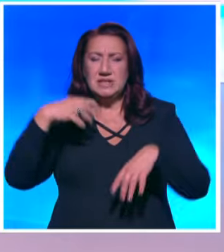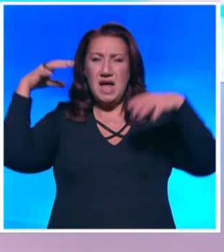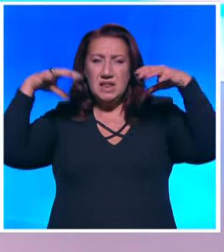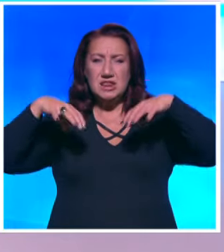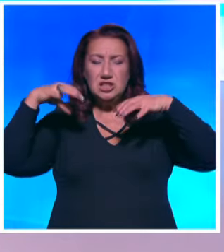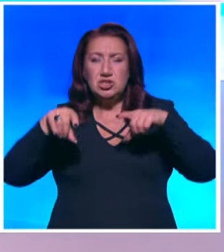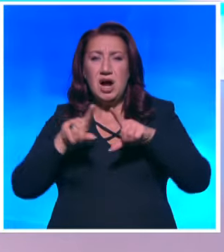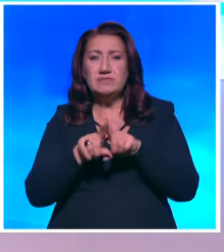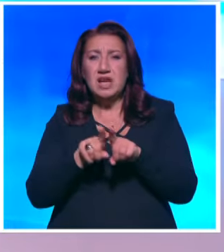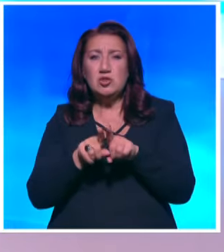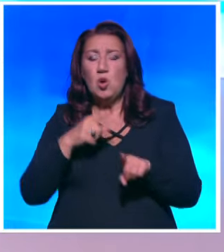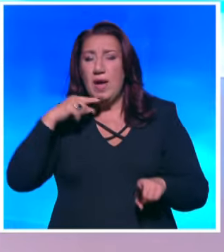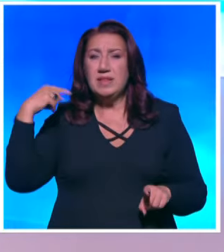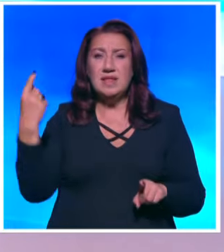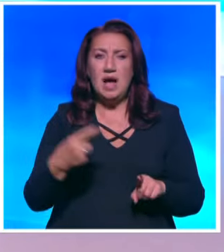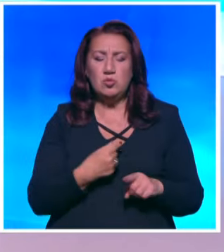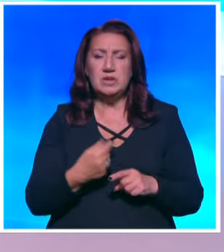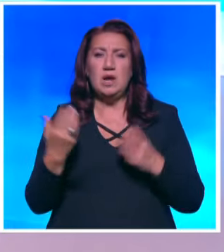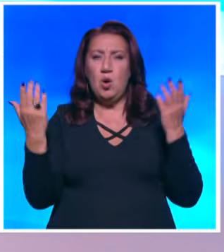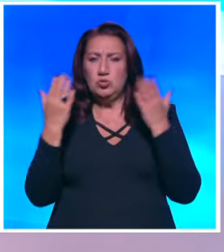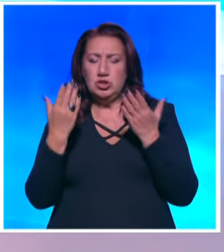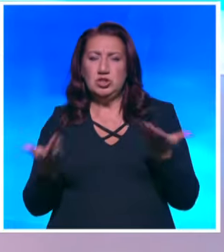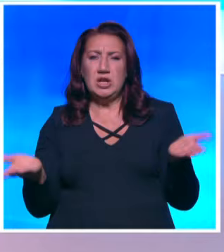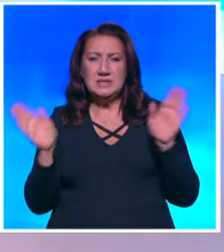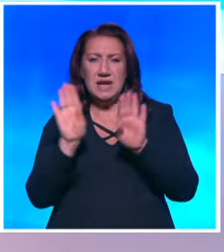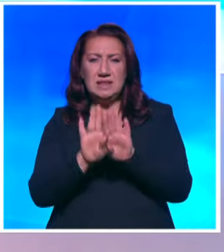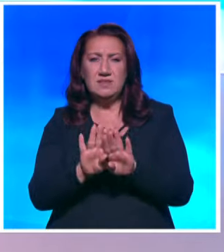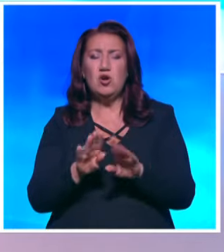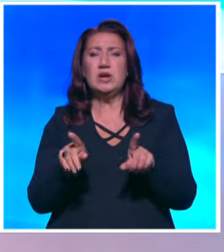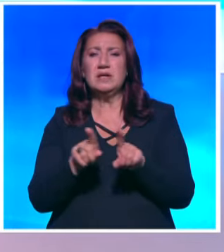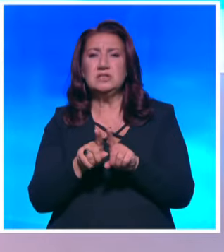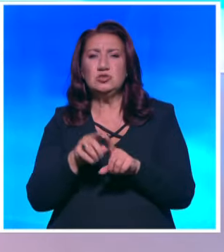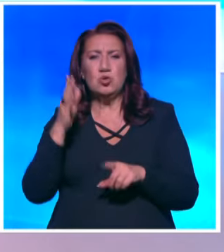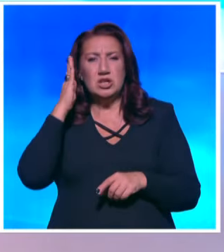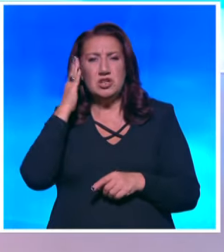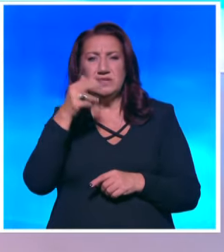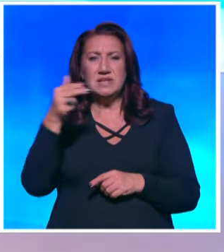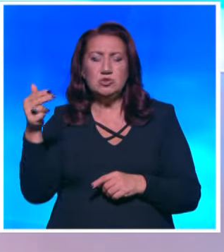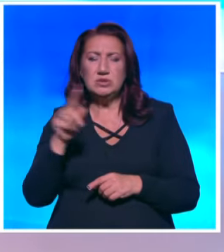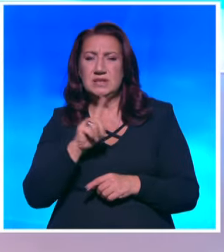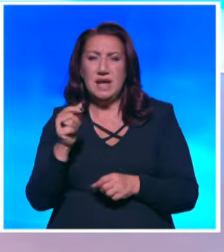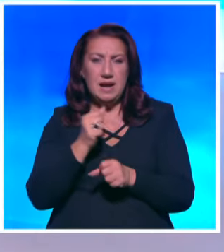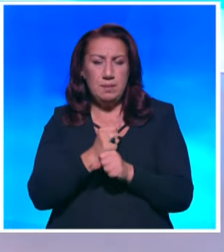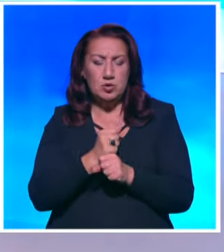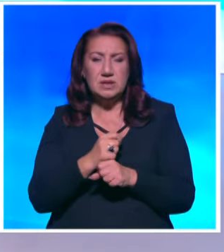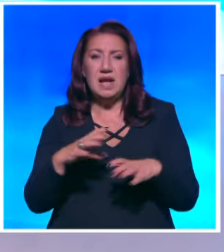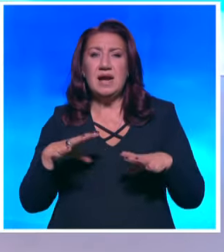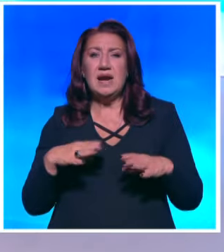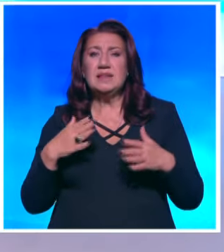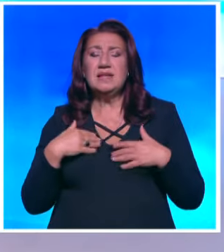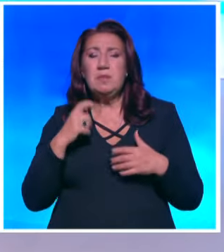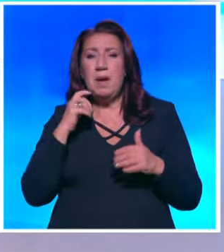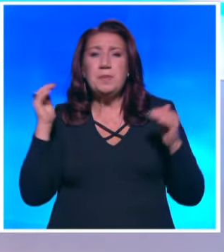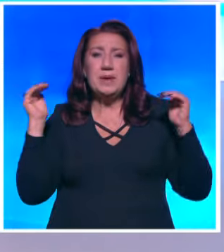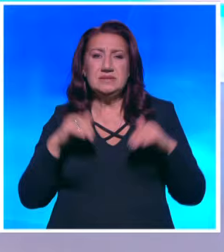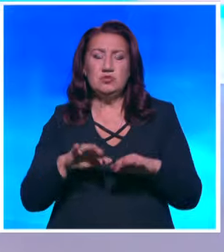Учебните занятия са отменени, а държавните институции спряха работа. В града е обявено бедствено положение. Проливни дъждове